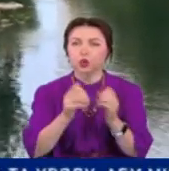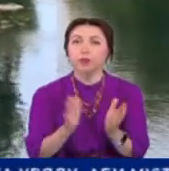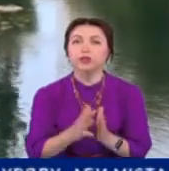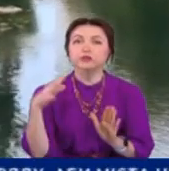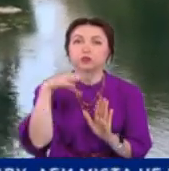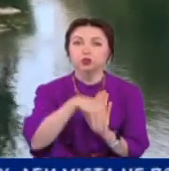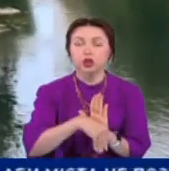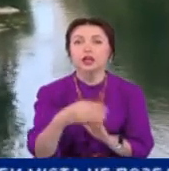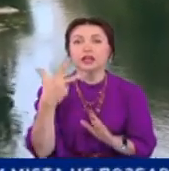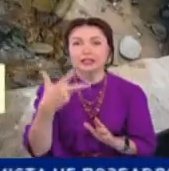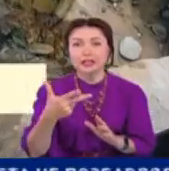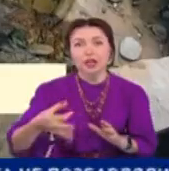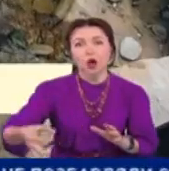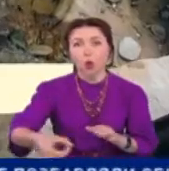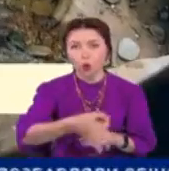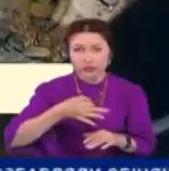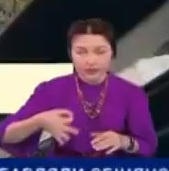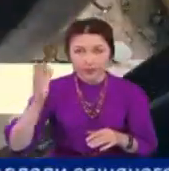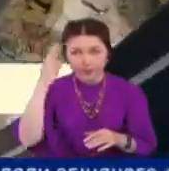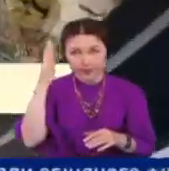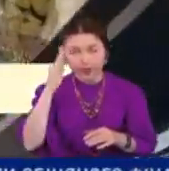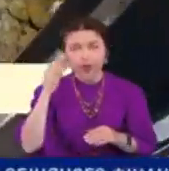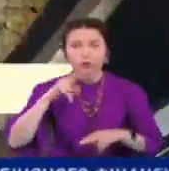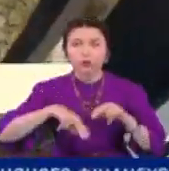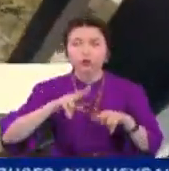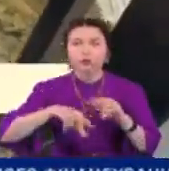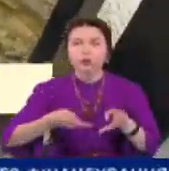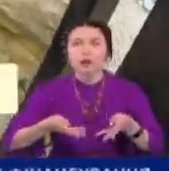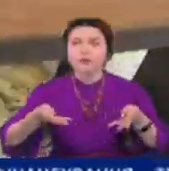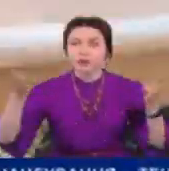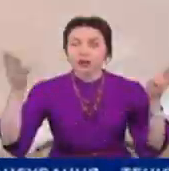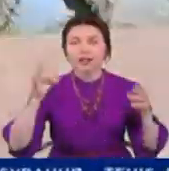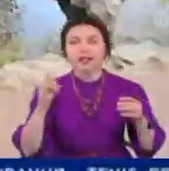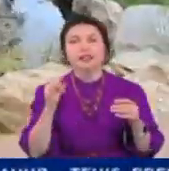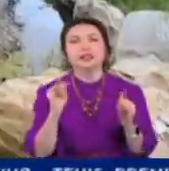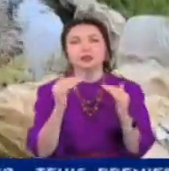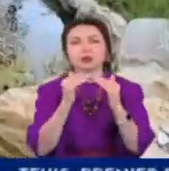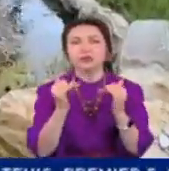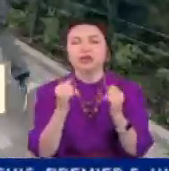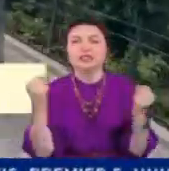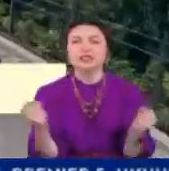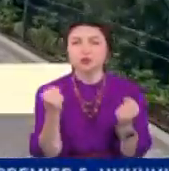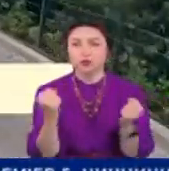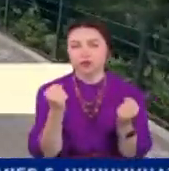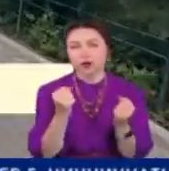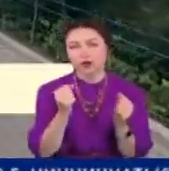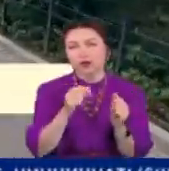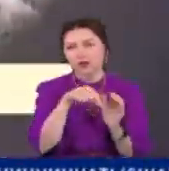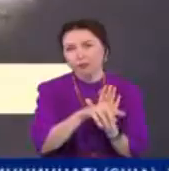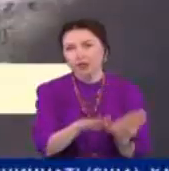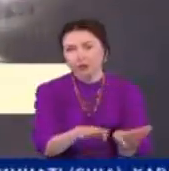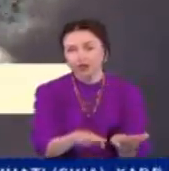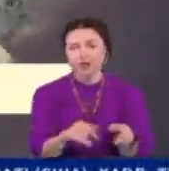себе 3 озера, будівлю амфітеатру та будівлю для зимового перебування бакланів і пеліканів.